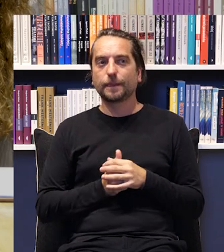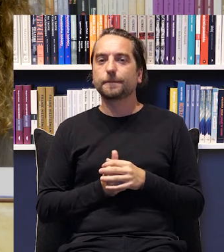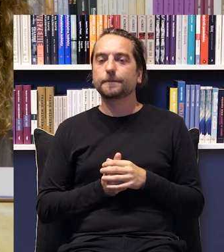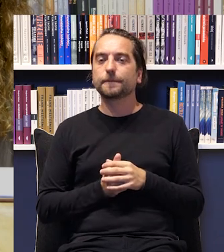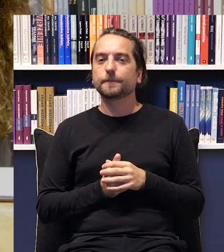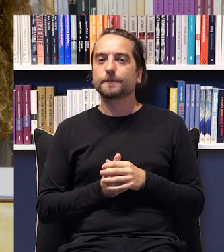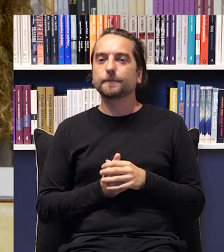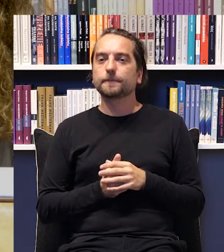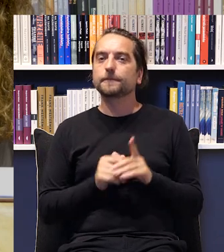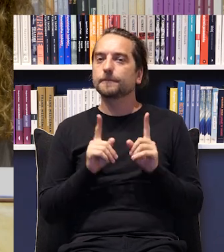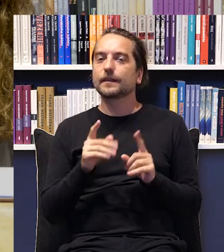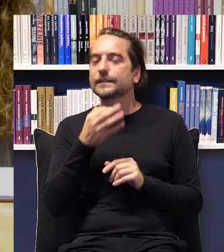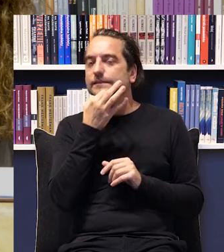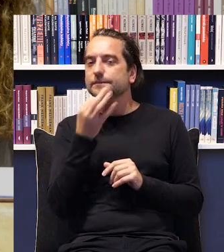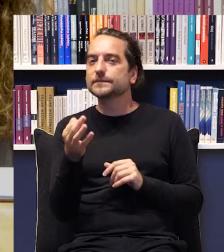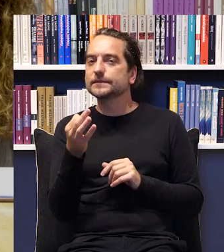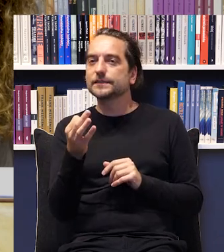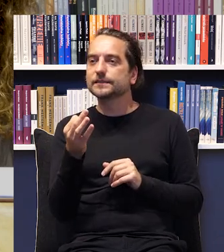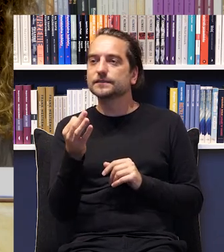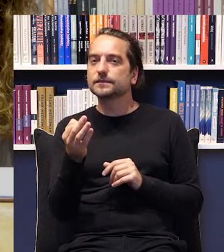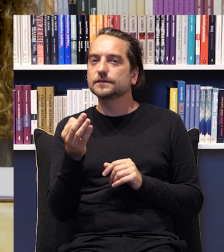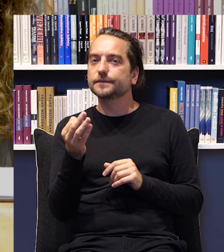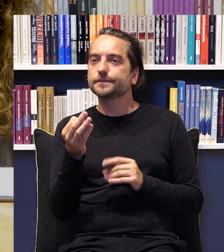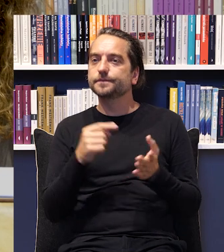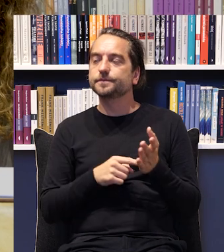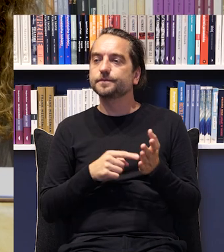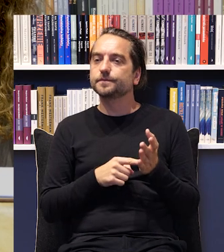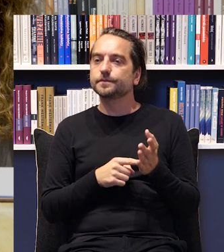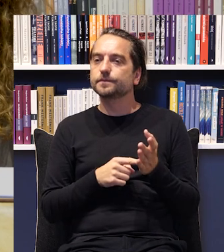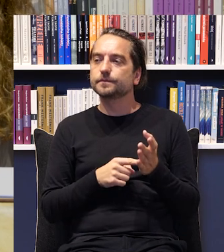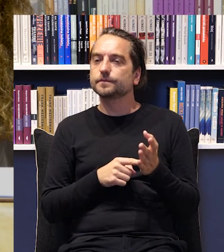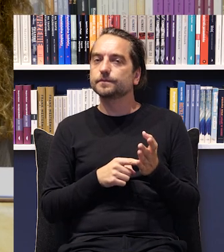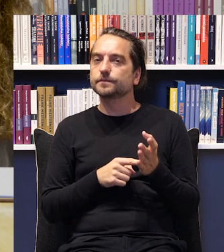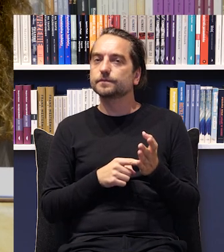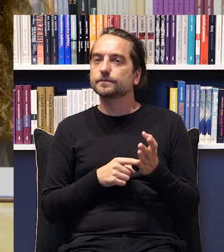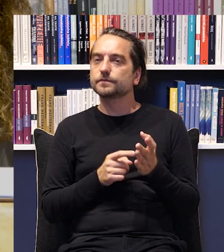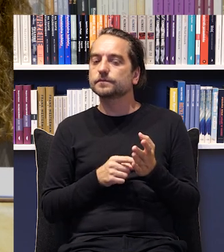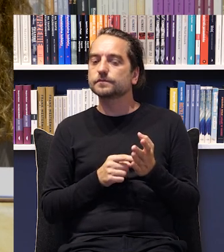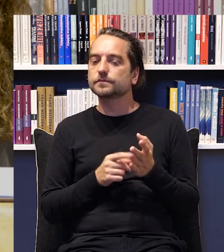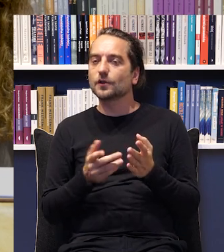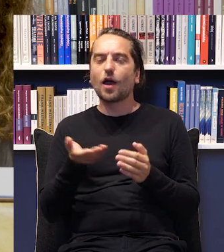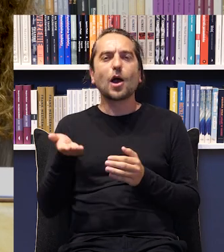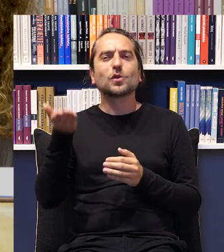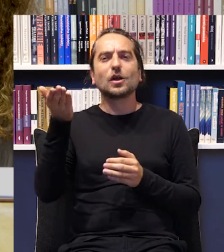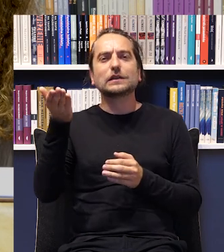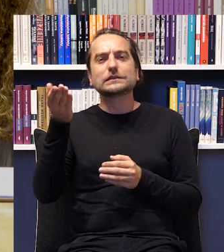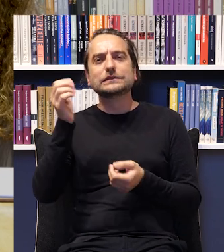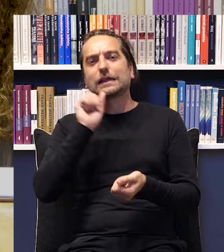podzielić. A ja cię jeszcze chciałam zapytać o to, skoro już okej, podepczmy te autorytety.